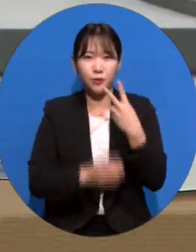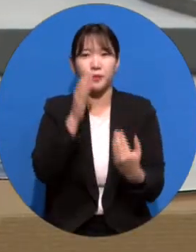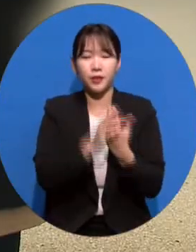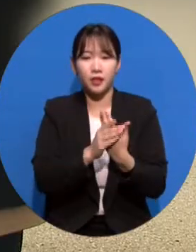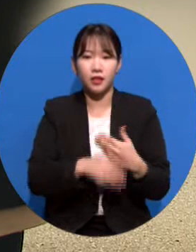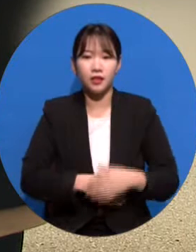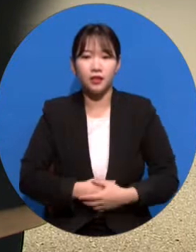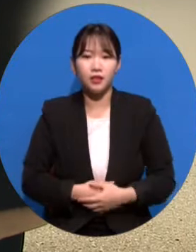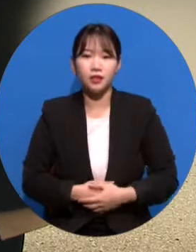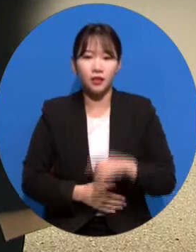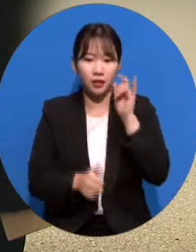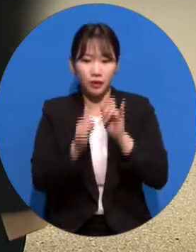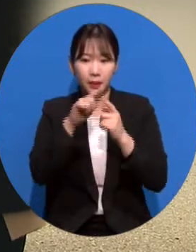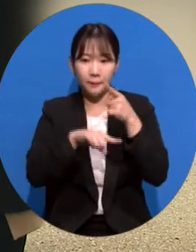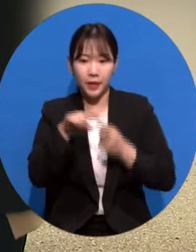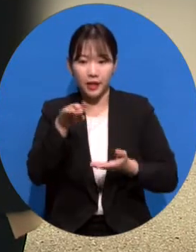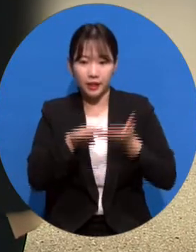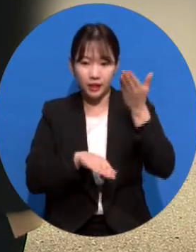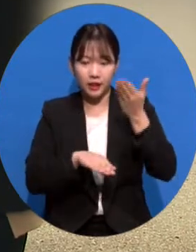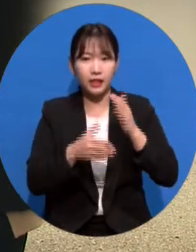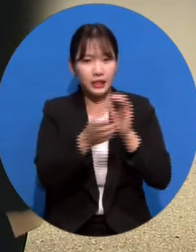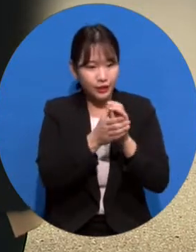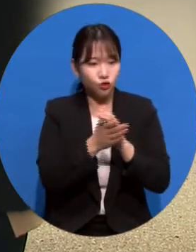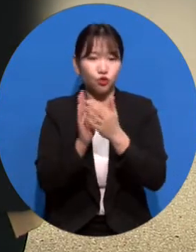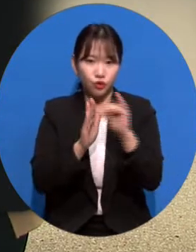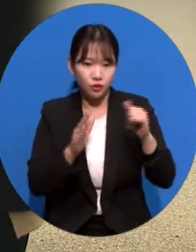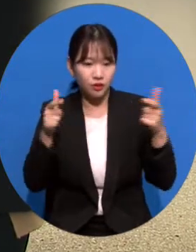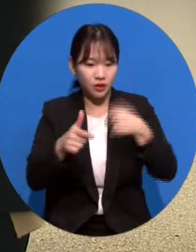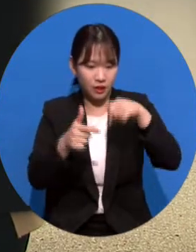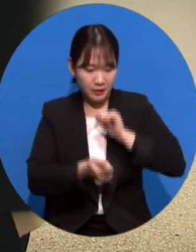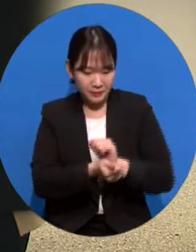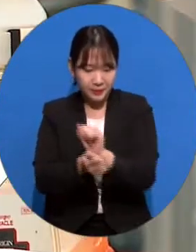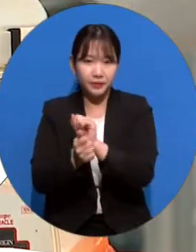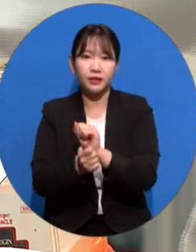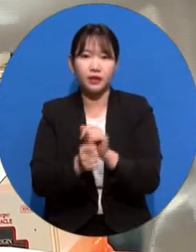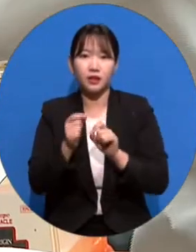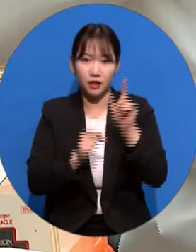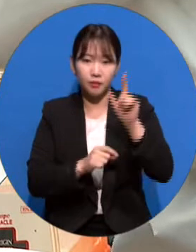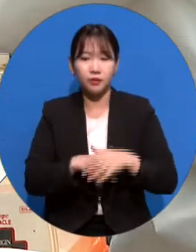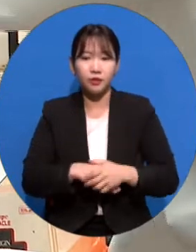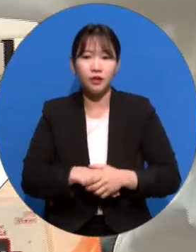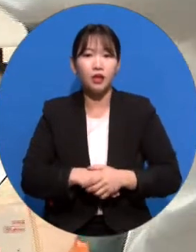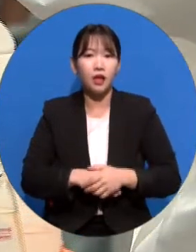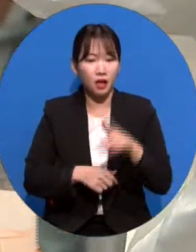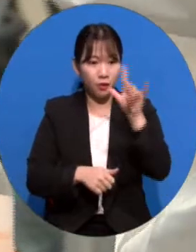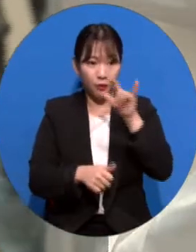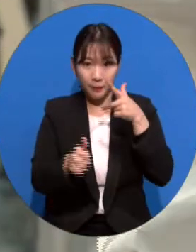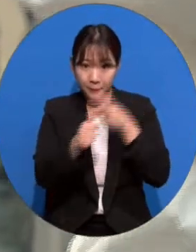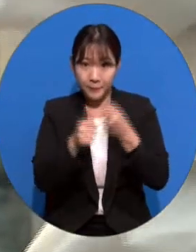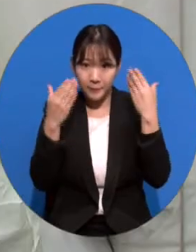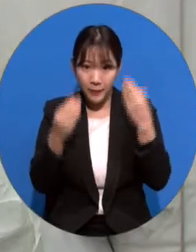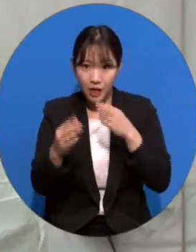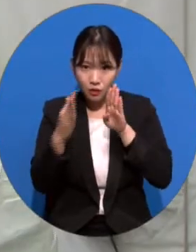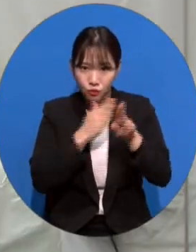기록했습니다. 확진자 절반 이상은 지인, 가족 등 지역 내에서 감염된 사례이며 백신 접종자가 확진된